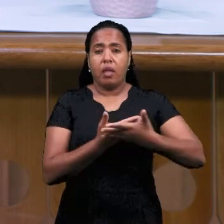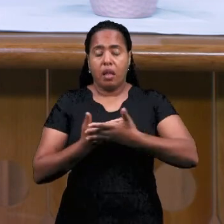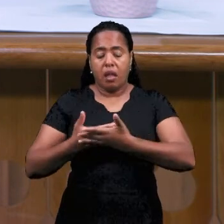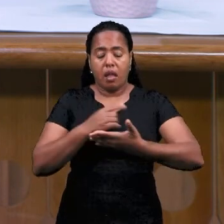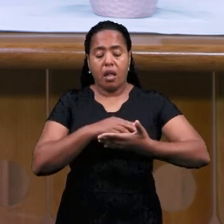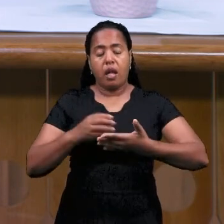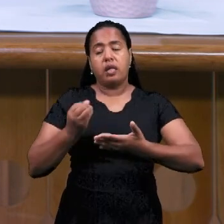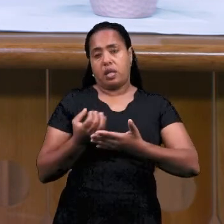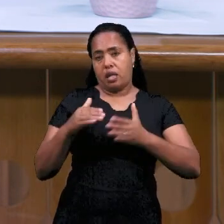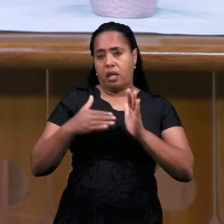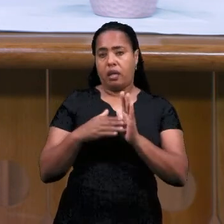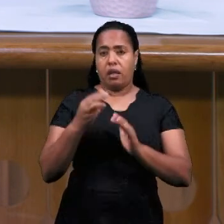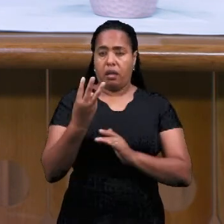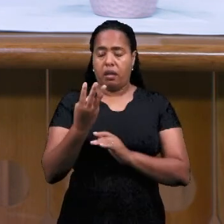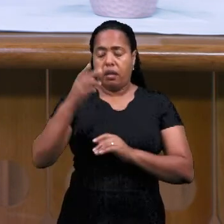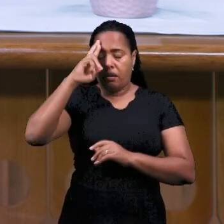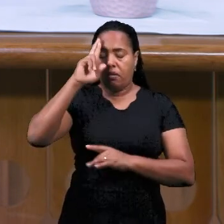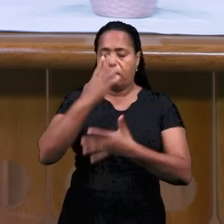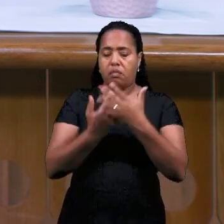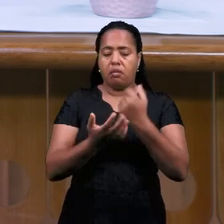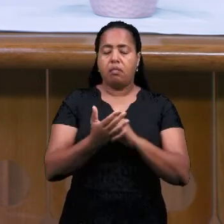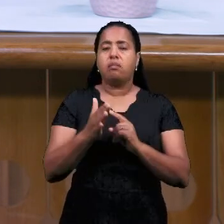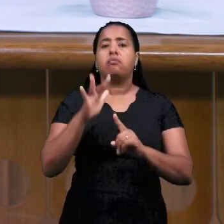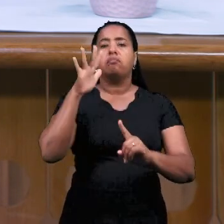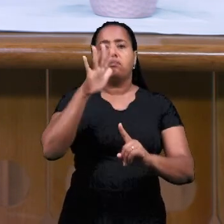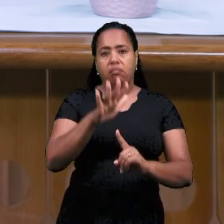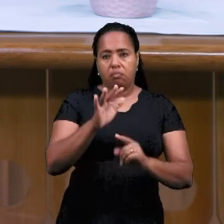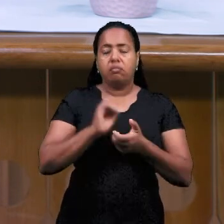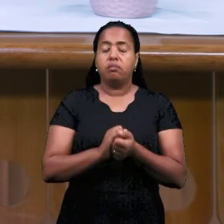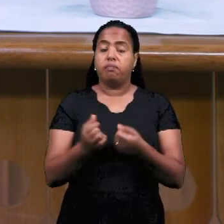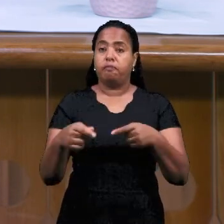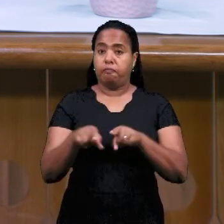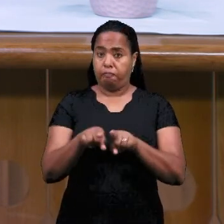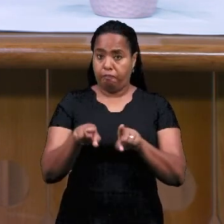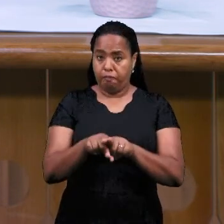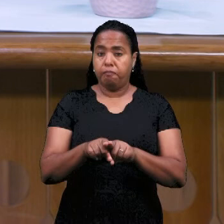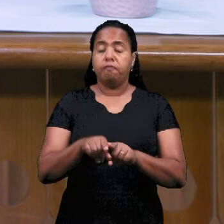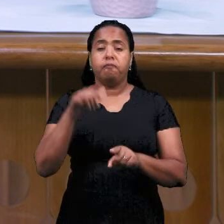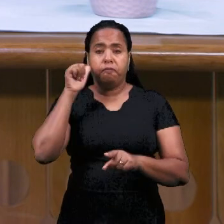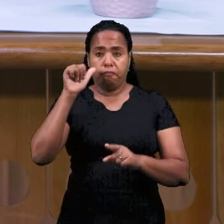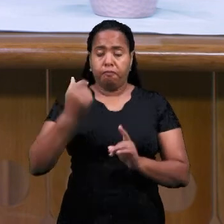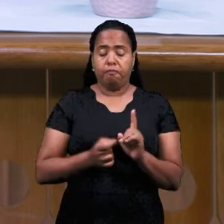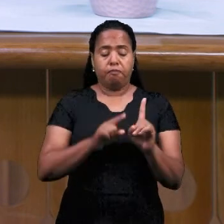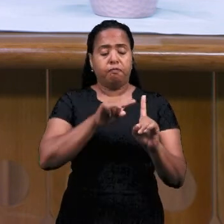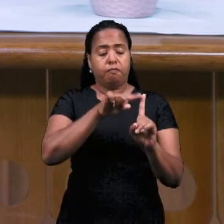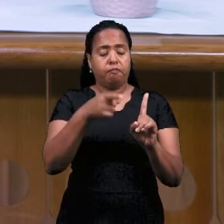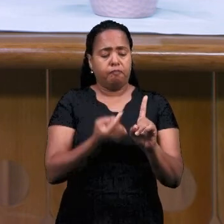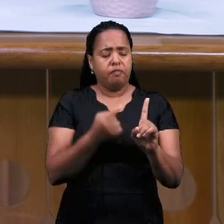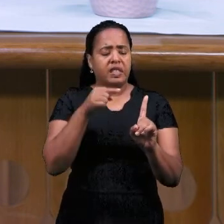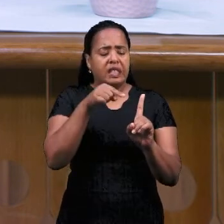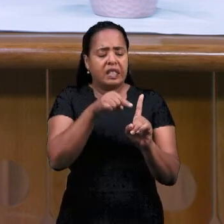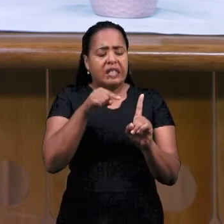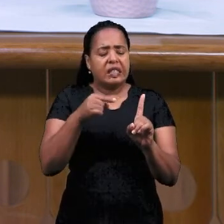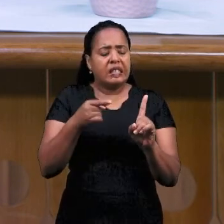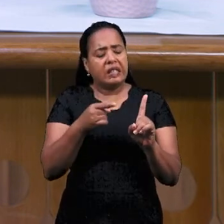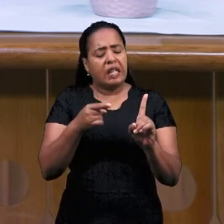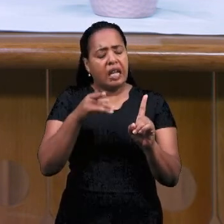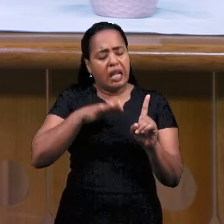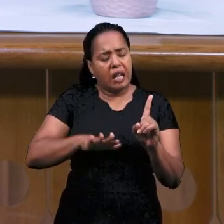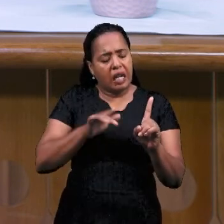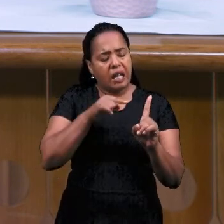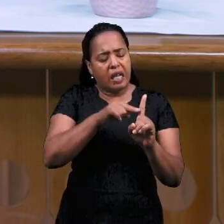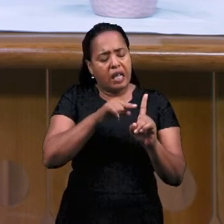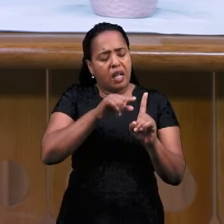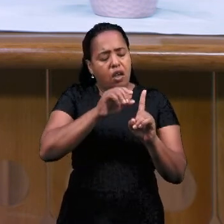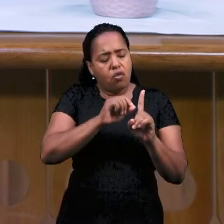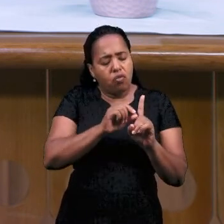Seigneur, emparées par ta main de pouvoir. Aussi, les sœurs qui sont enceintes, que tu puisses les bénir également, les enfants qui sont engendrés